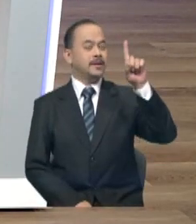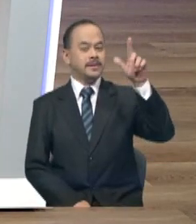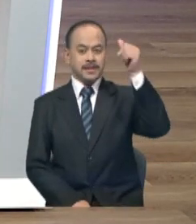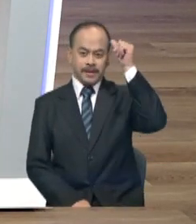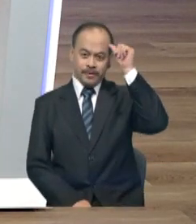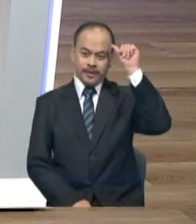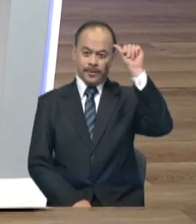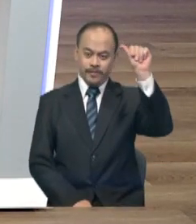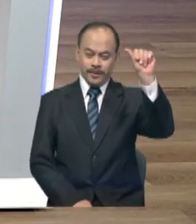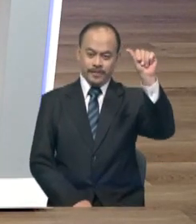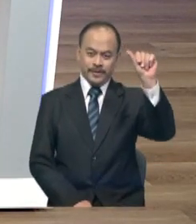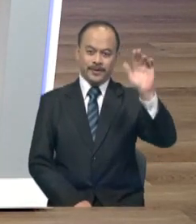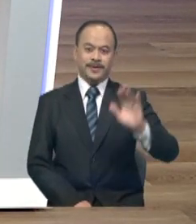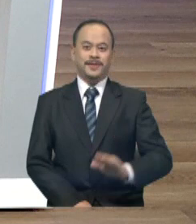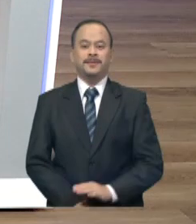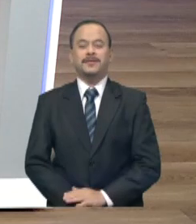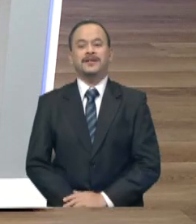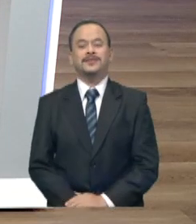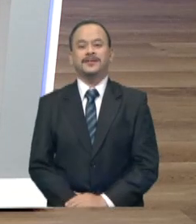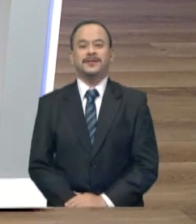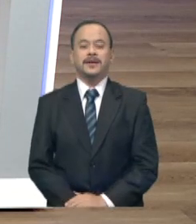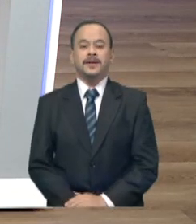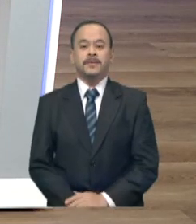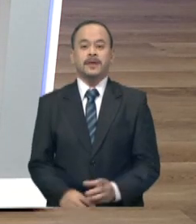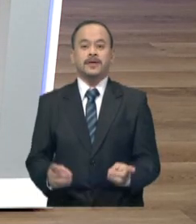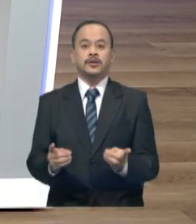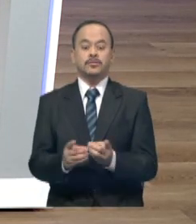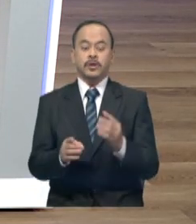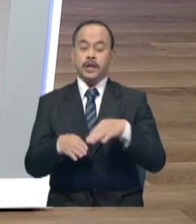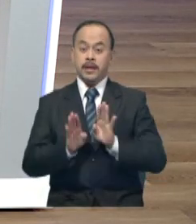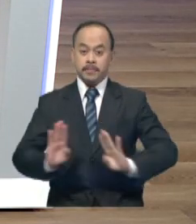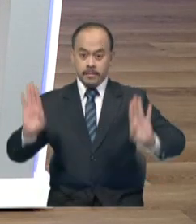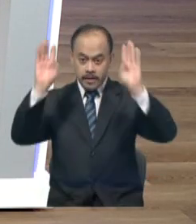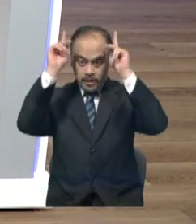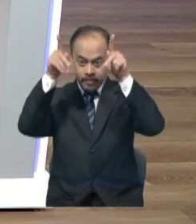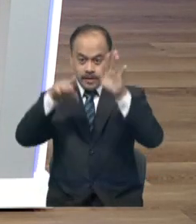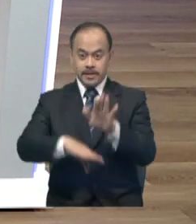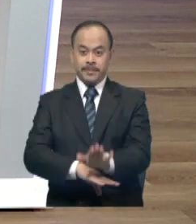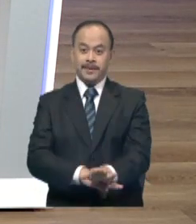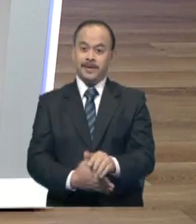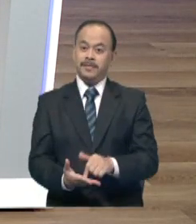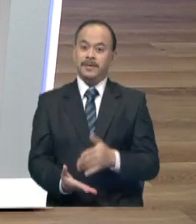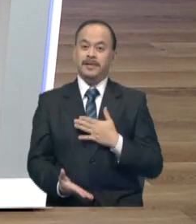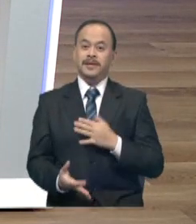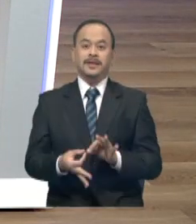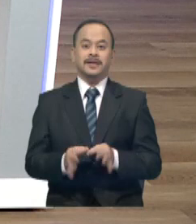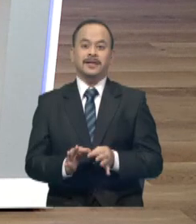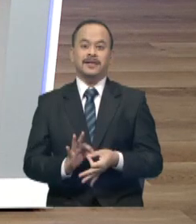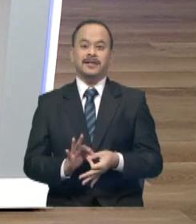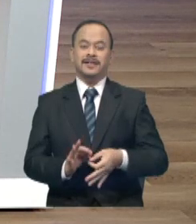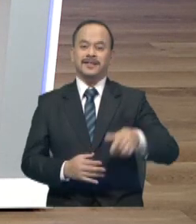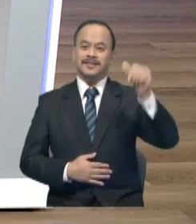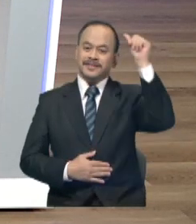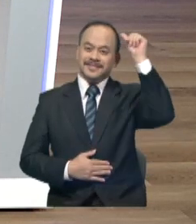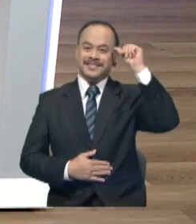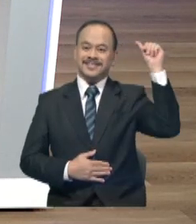Bismillahirrahmanirrahim. Assalamualaikum warahmatullahi wabarakatuh. Bersua dalam berita perdana malam ini, saya Muhammad Noh Johari.